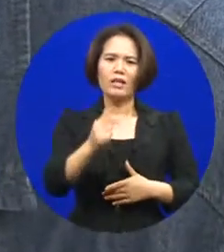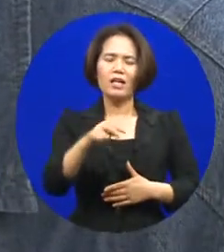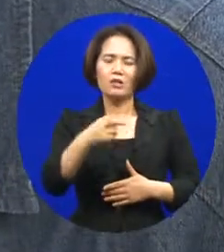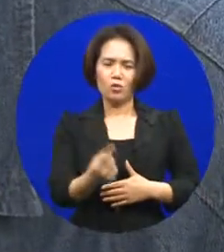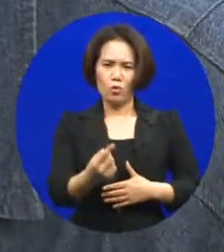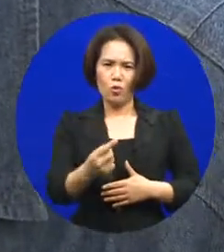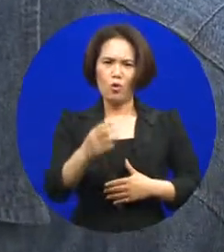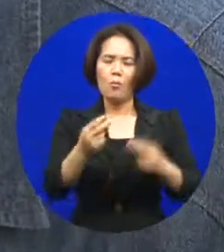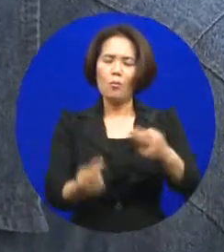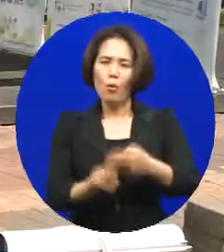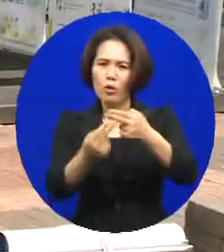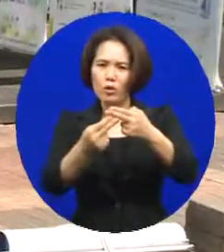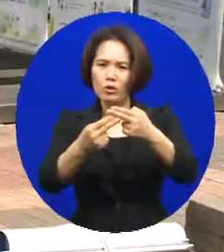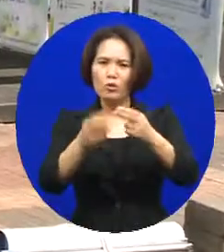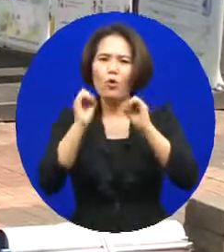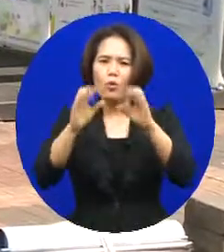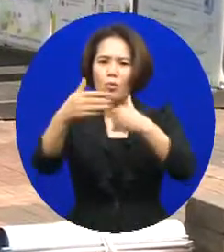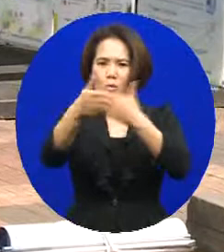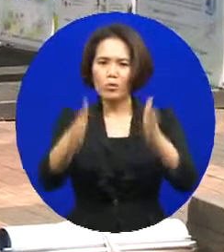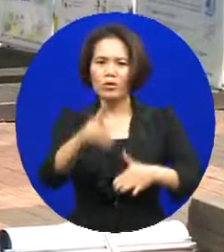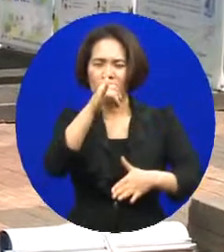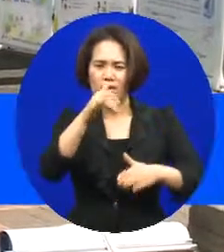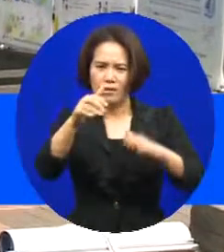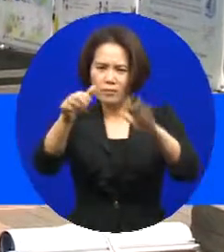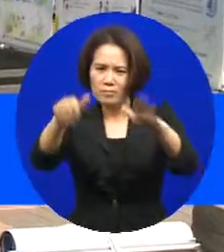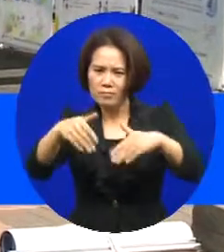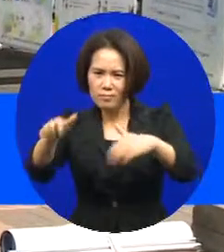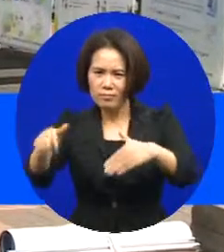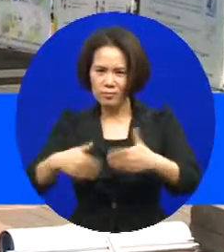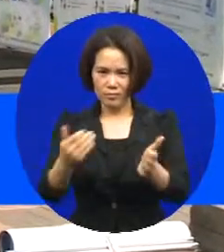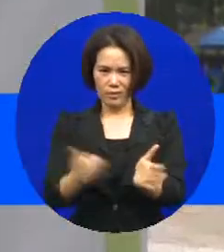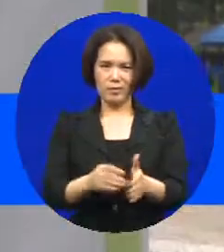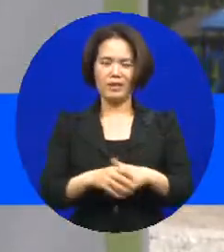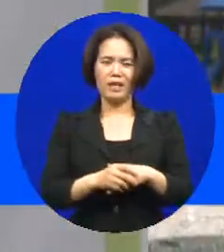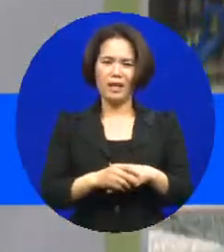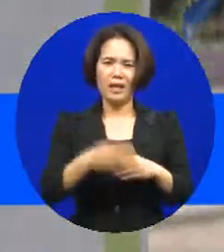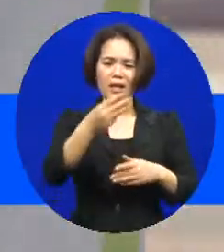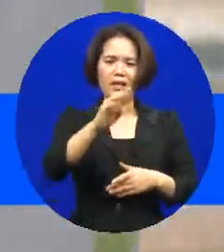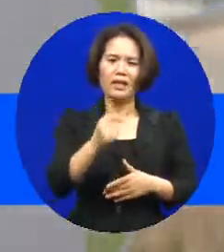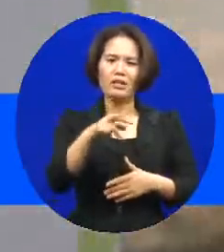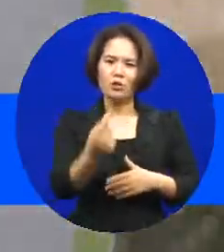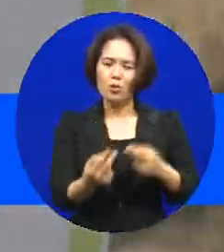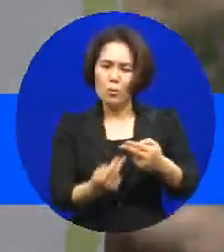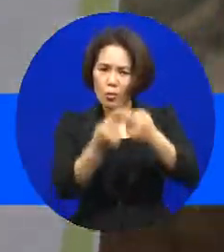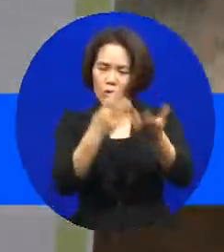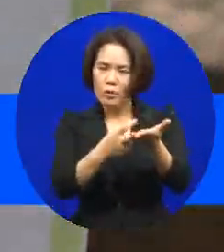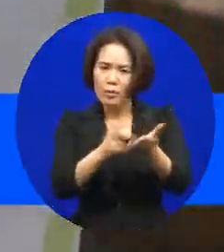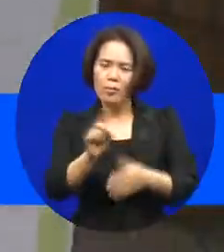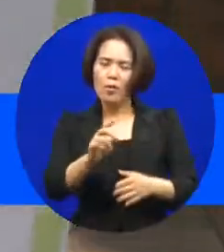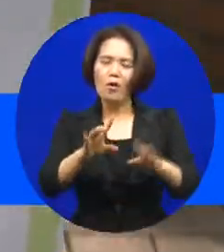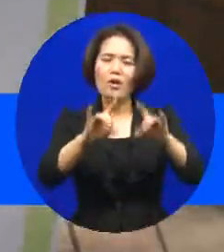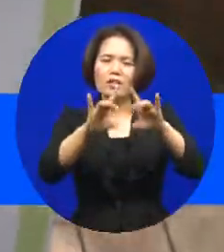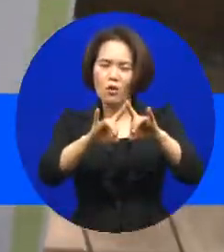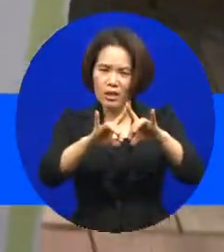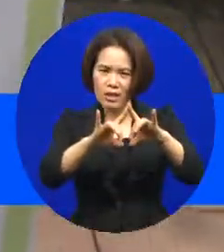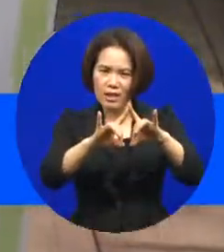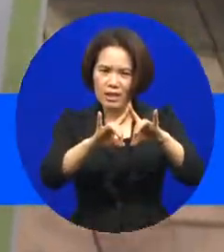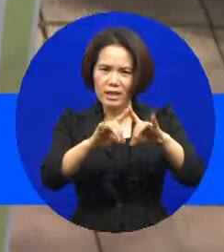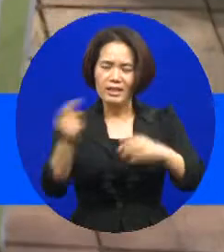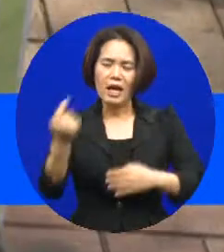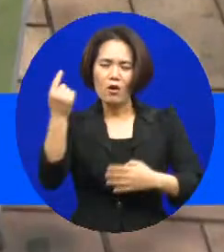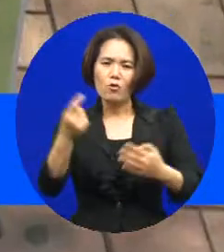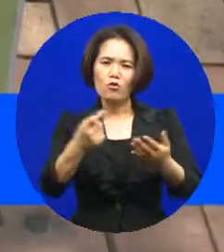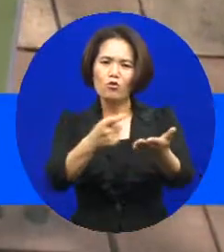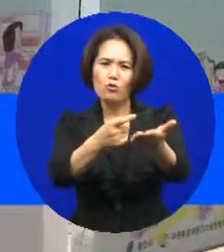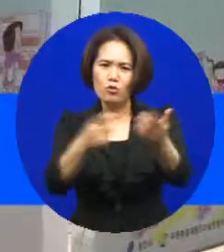제도 홍보 부스도 운영돼 오가는 시민들의 가입을 유도하기도 했습니다. 탄소 포인트제는 전기 등의 사용을 줄이면 이에